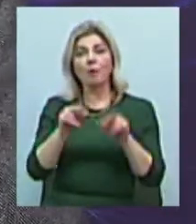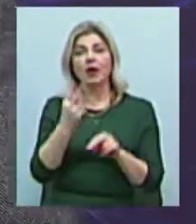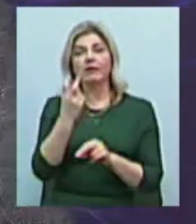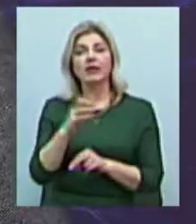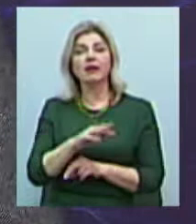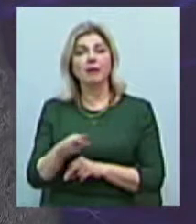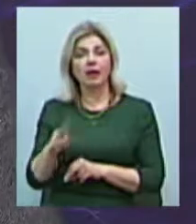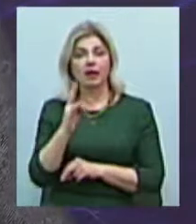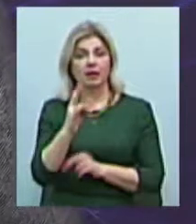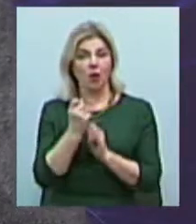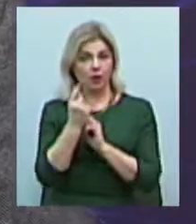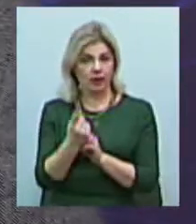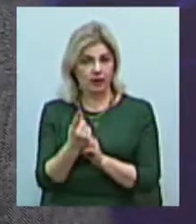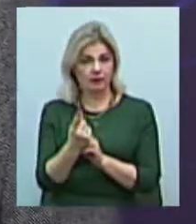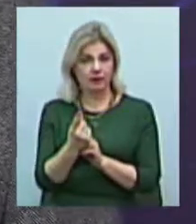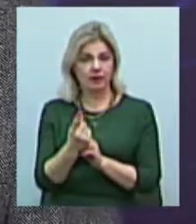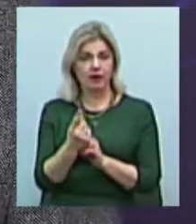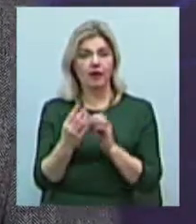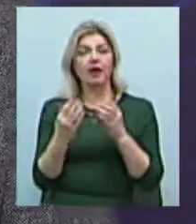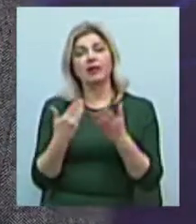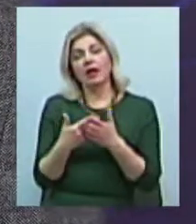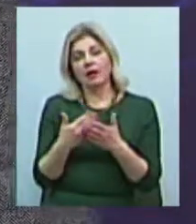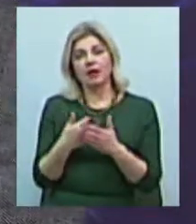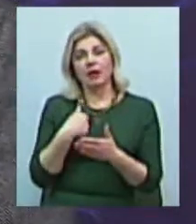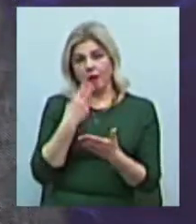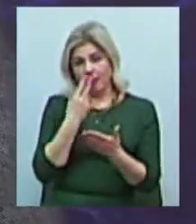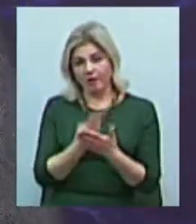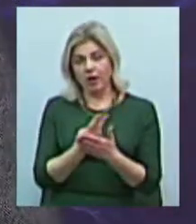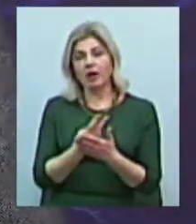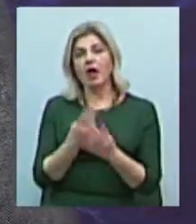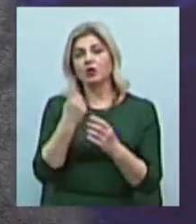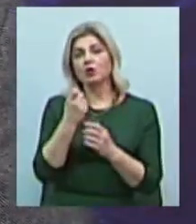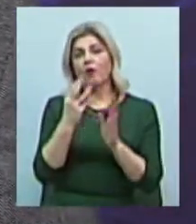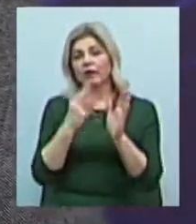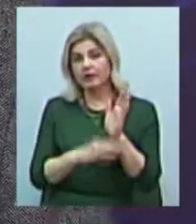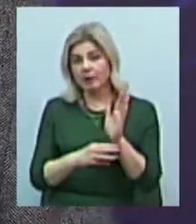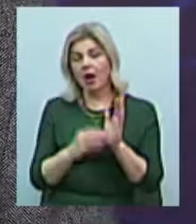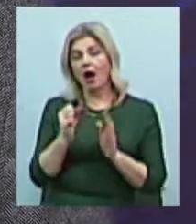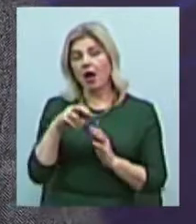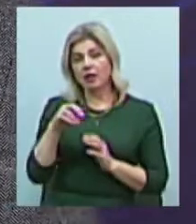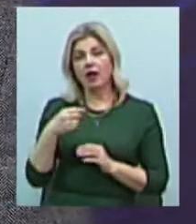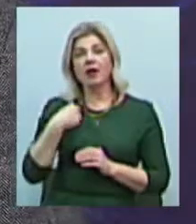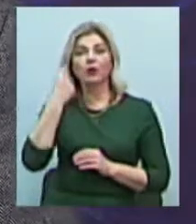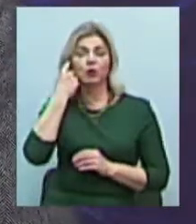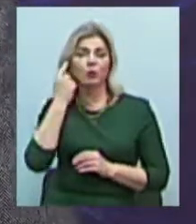мільйонів на Н-11. Десь вже я бачив версію 180, але я думаю, що